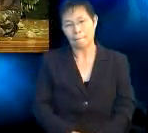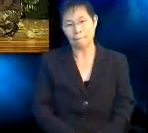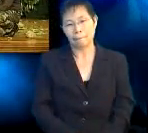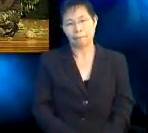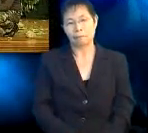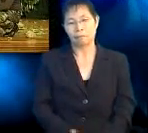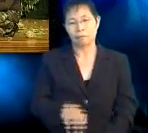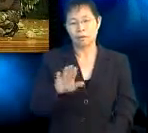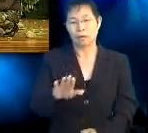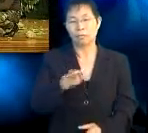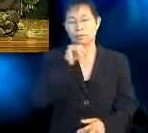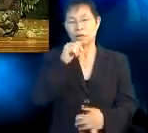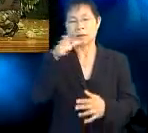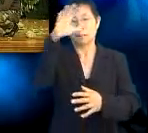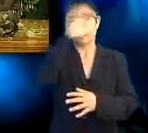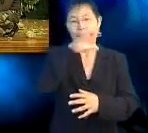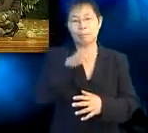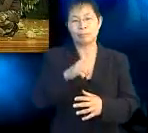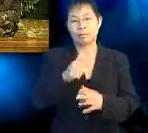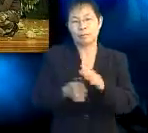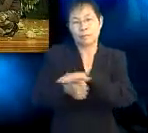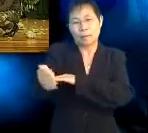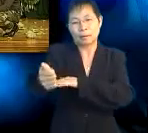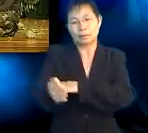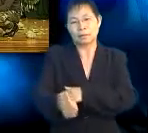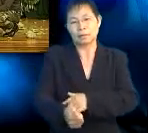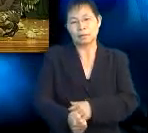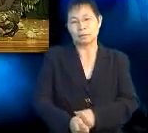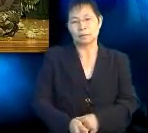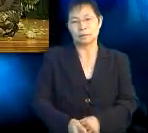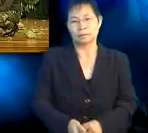Kamu takkan terlepas. Akhirnya kamu akan ditangkap polis juga. Ya,